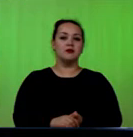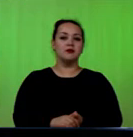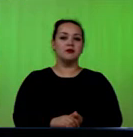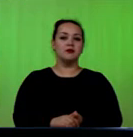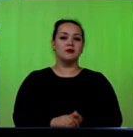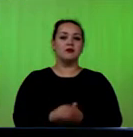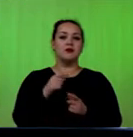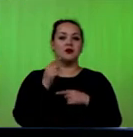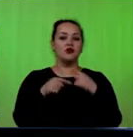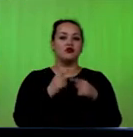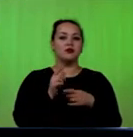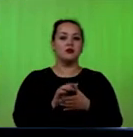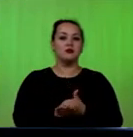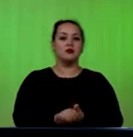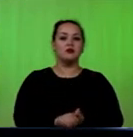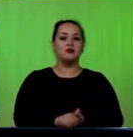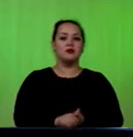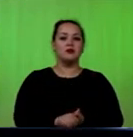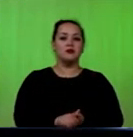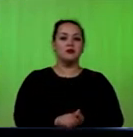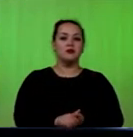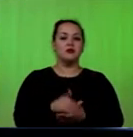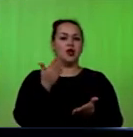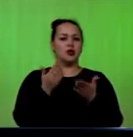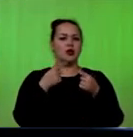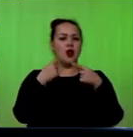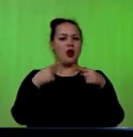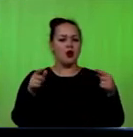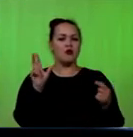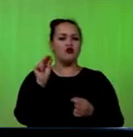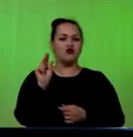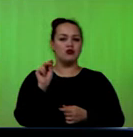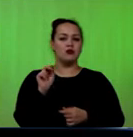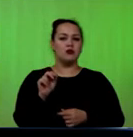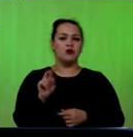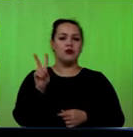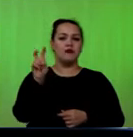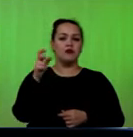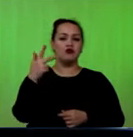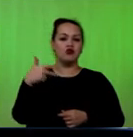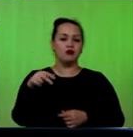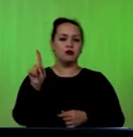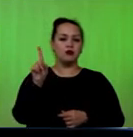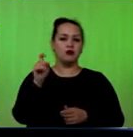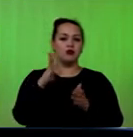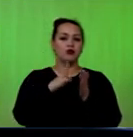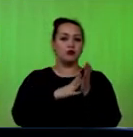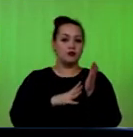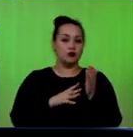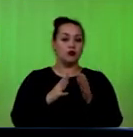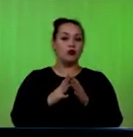связующие если разность чисел 230 и 190